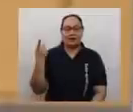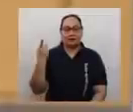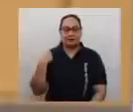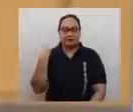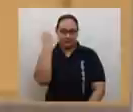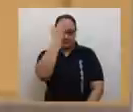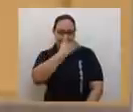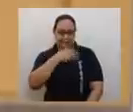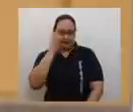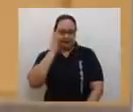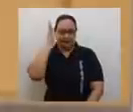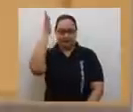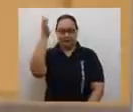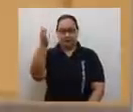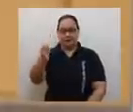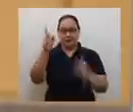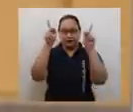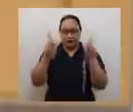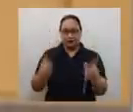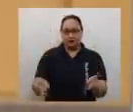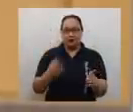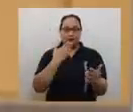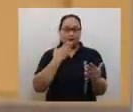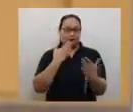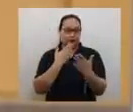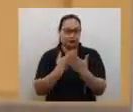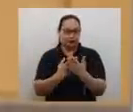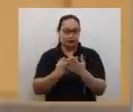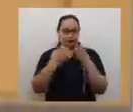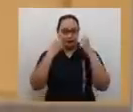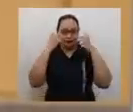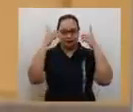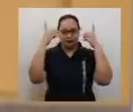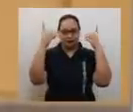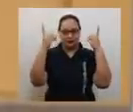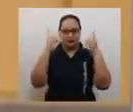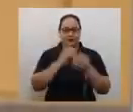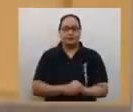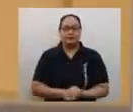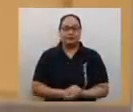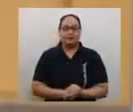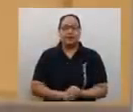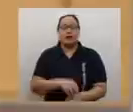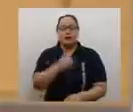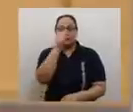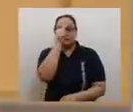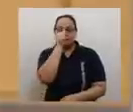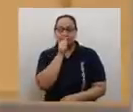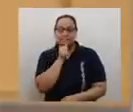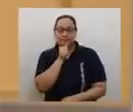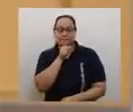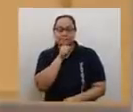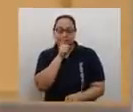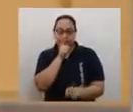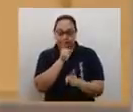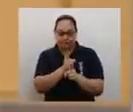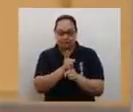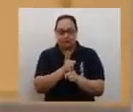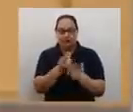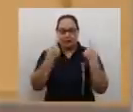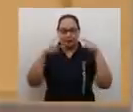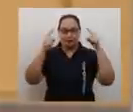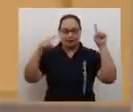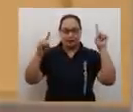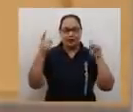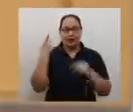May magandang kinabukasan ang taong may pinag-aralan. Ang tunay na sekreto ng tagumpay ay